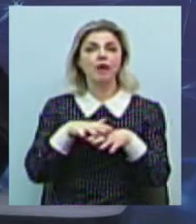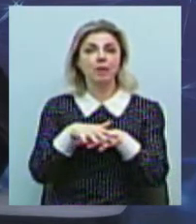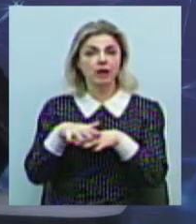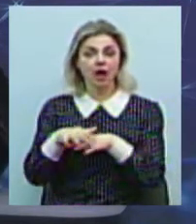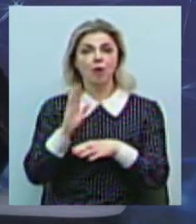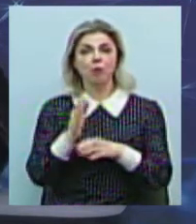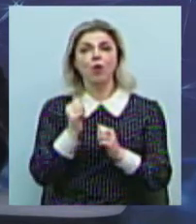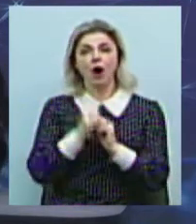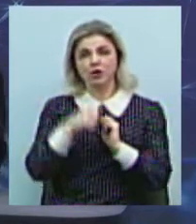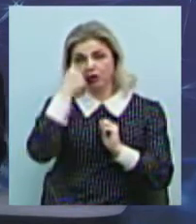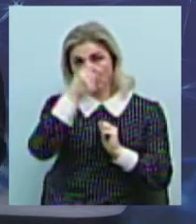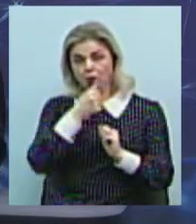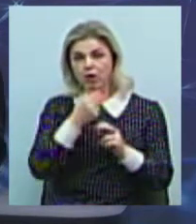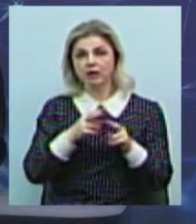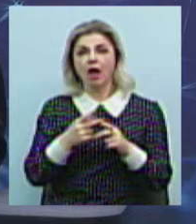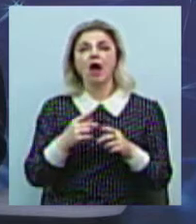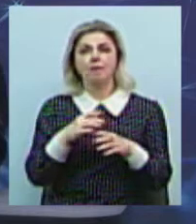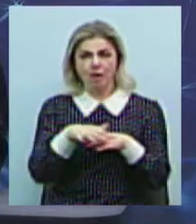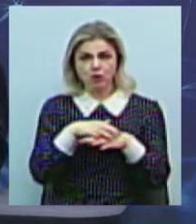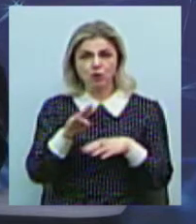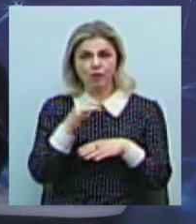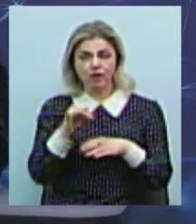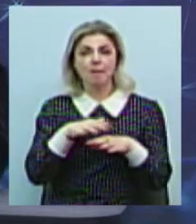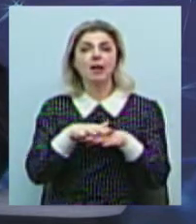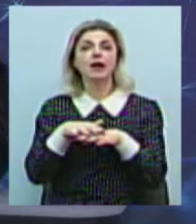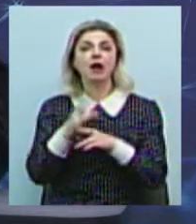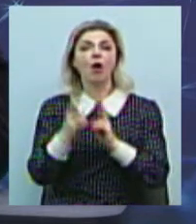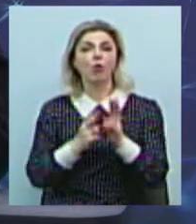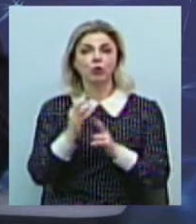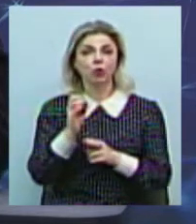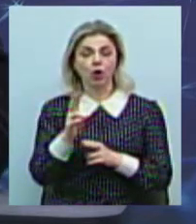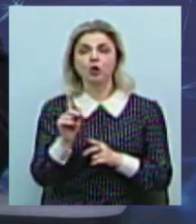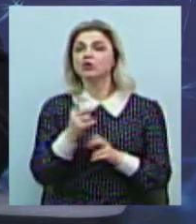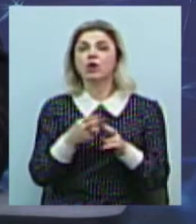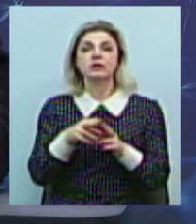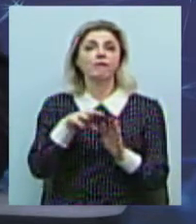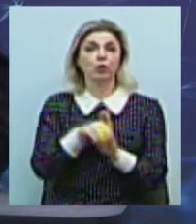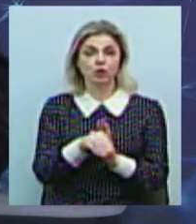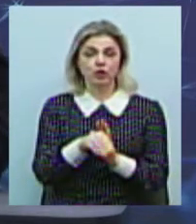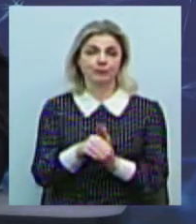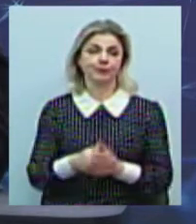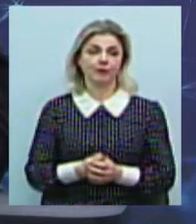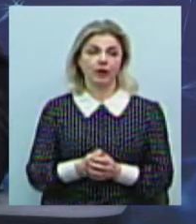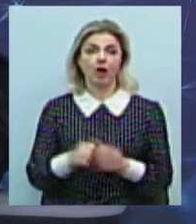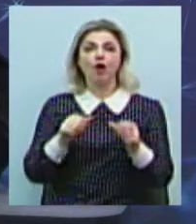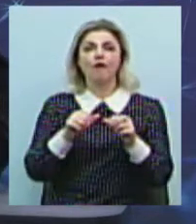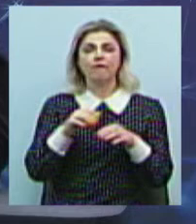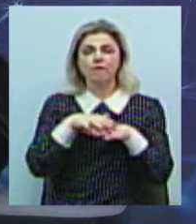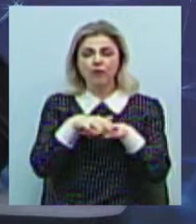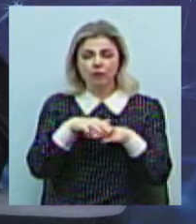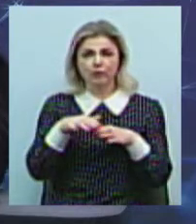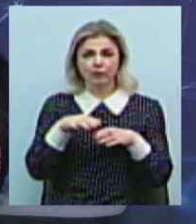проводити кожний рік цей масовий перерахунок. Тобто, що він в себе включає? Звичайно, формула